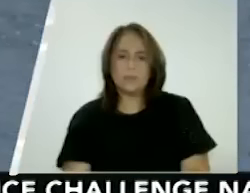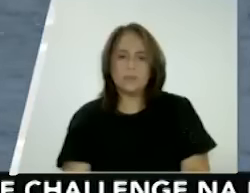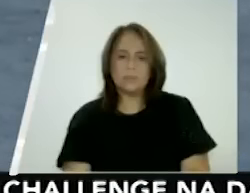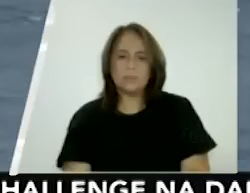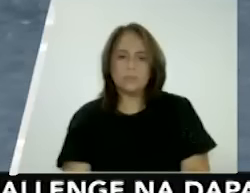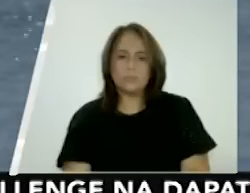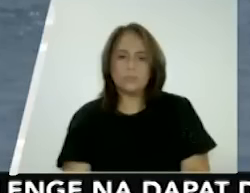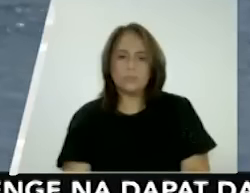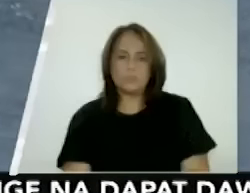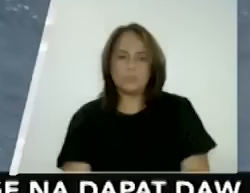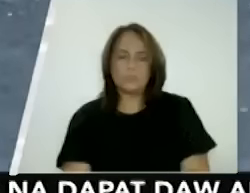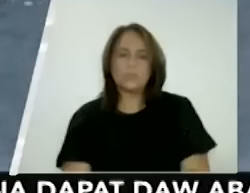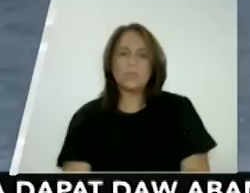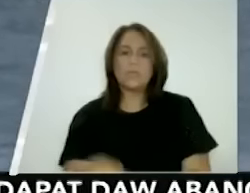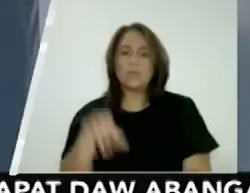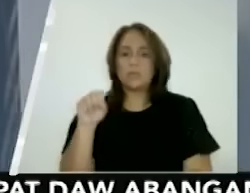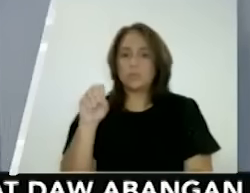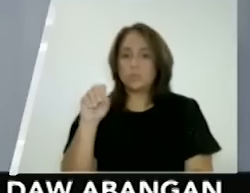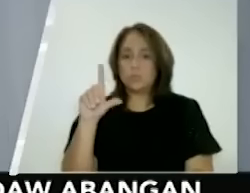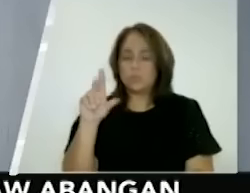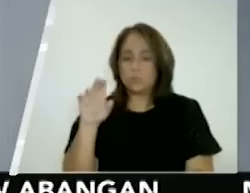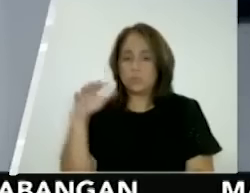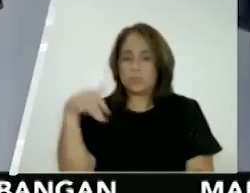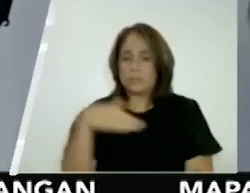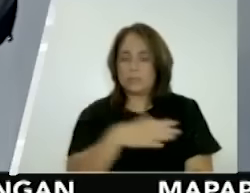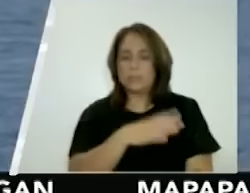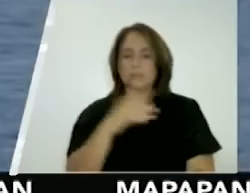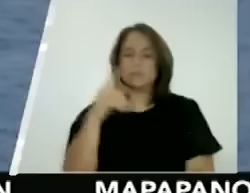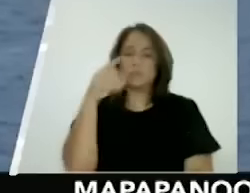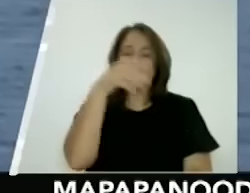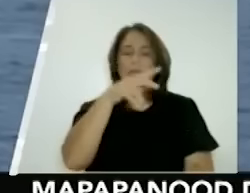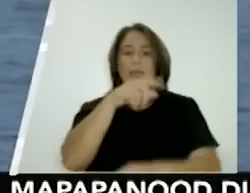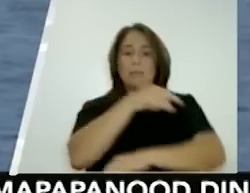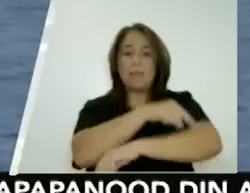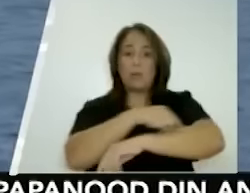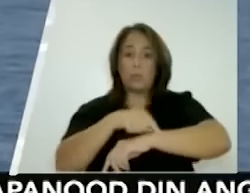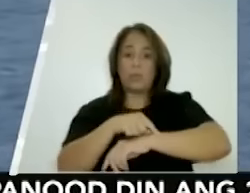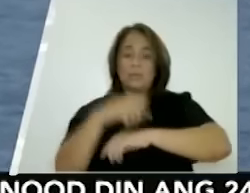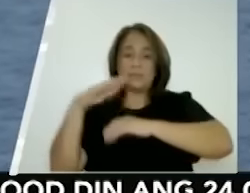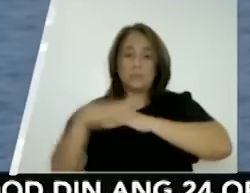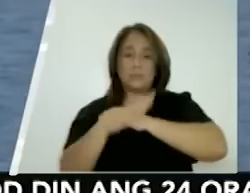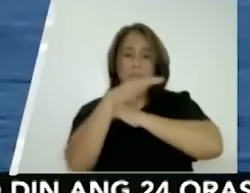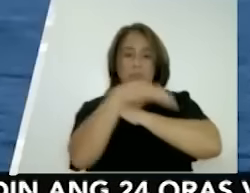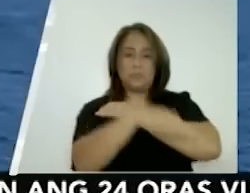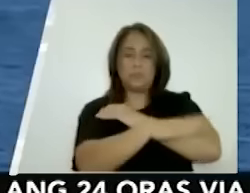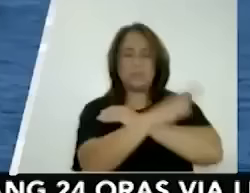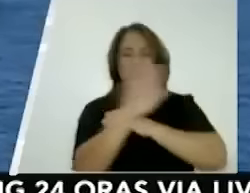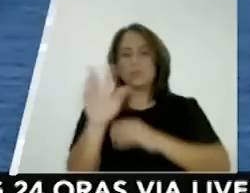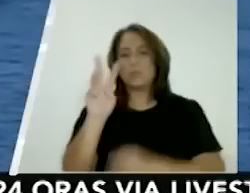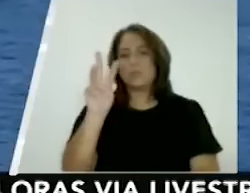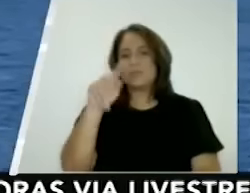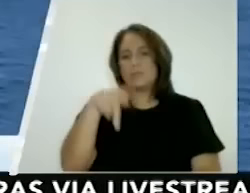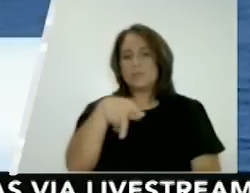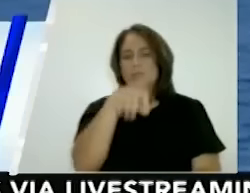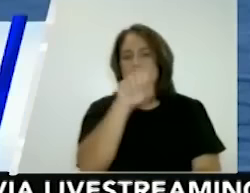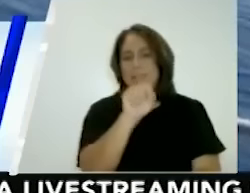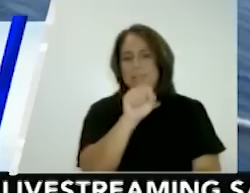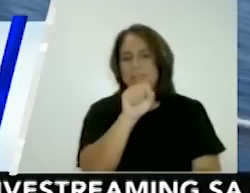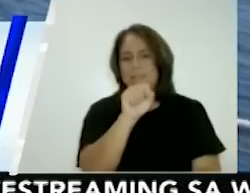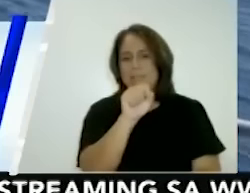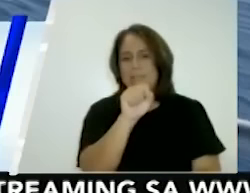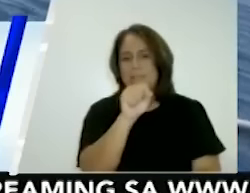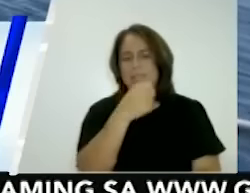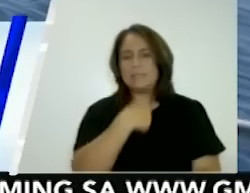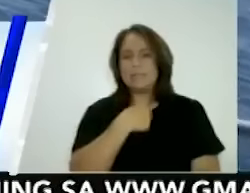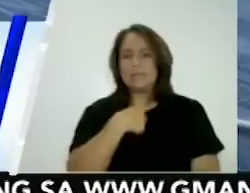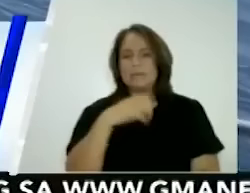Mula Sulu Sea, tumawid sa hilagan ng Palawan ang mga barko ng Pilipinas at Amerika patungong West Philippine Sea. Pero nang nasa 50 nautical miles